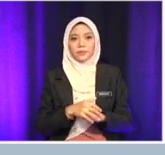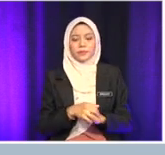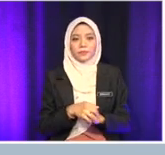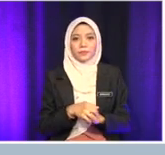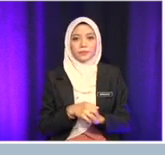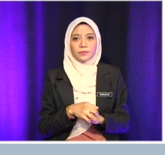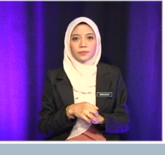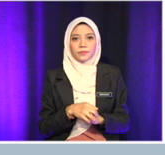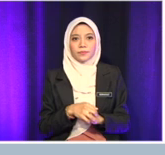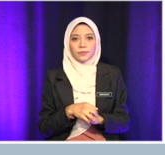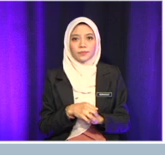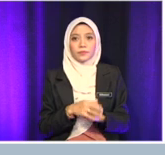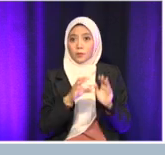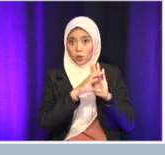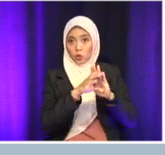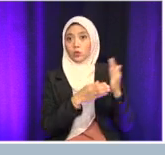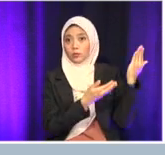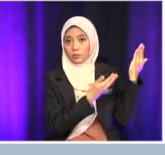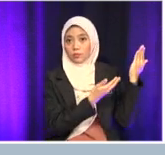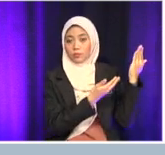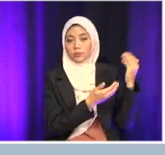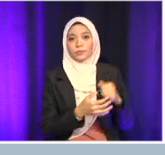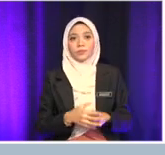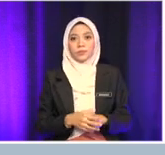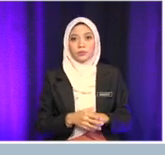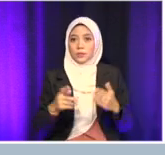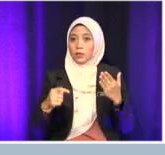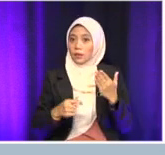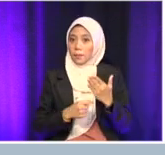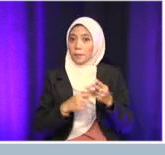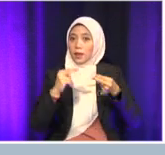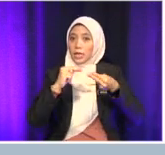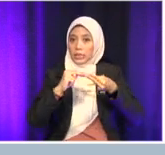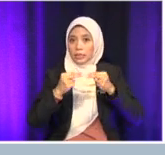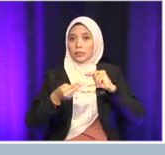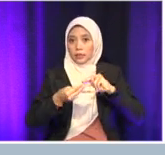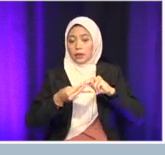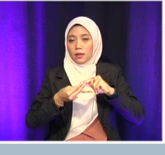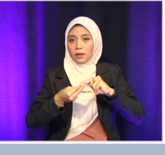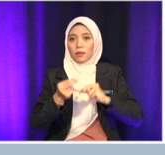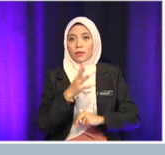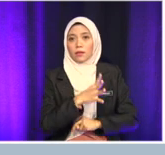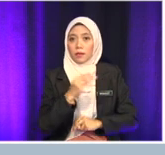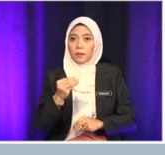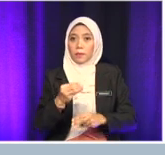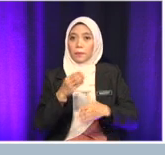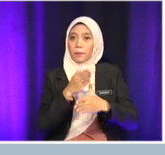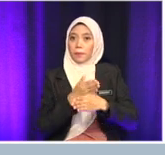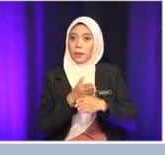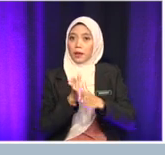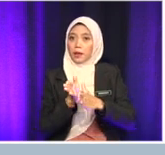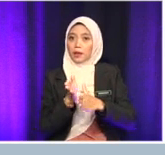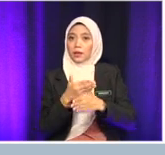pertama kita menambah nilai yang diberi daripada selang kelas dan kita bahagiakan dengan dua oke